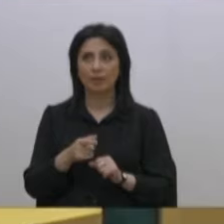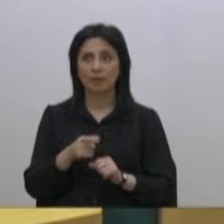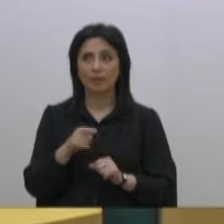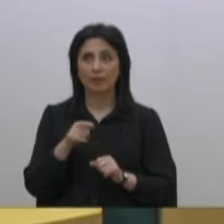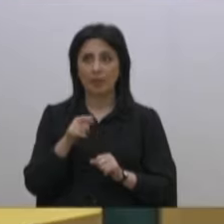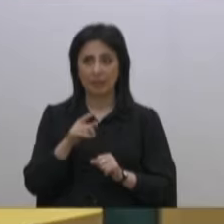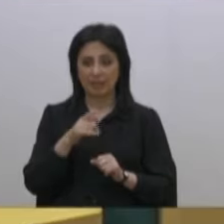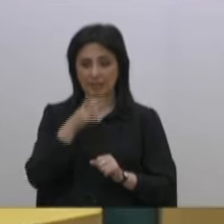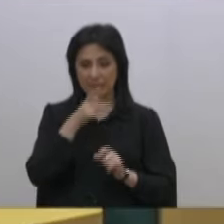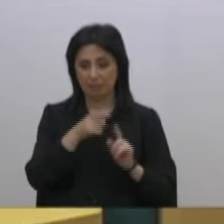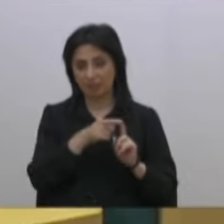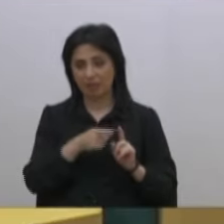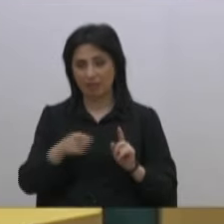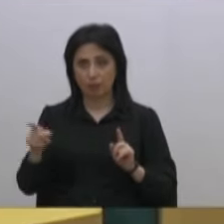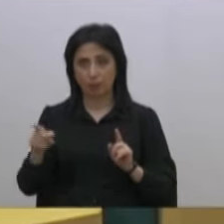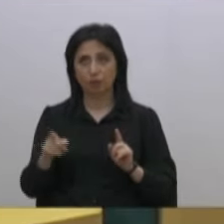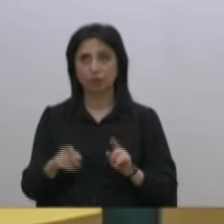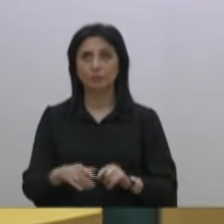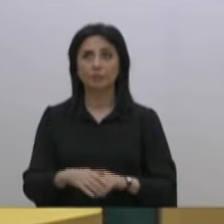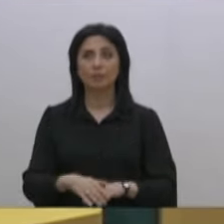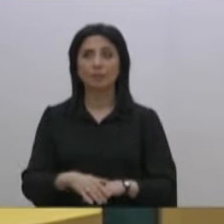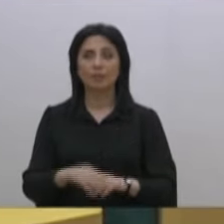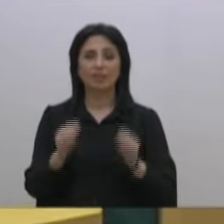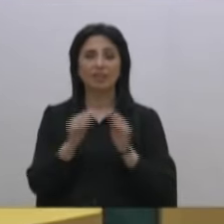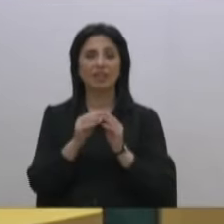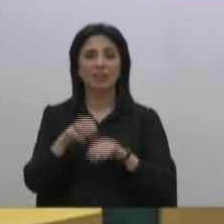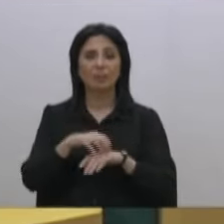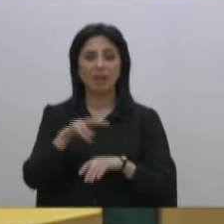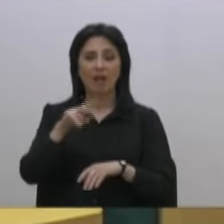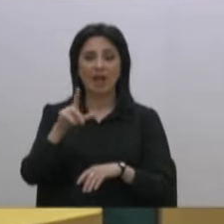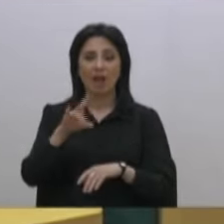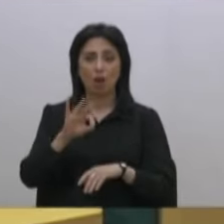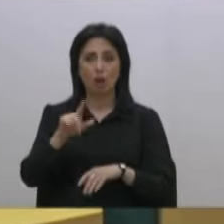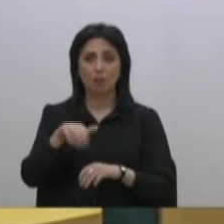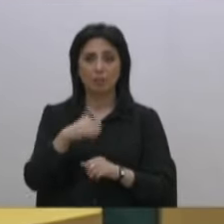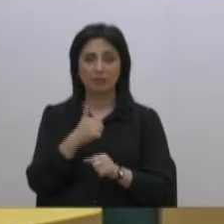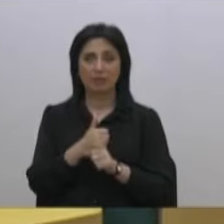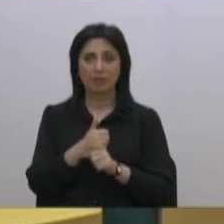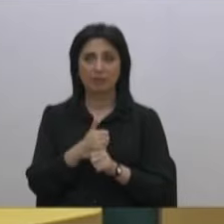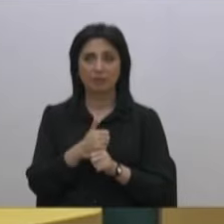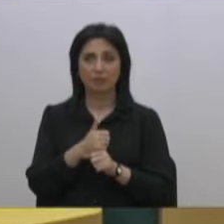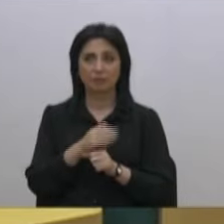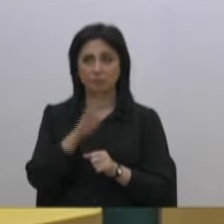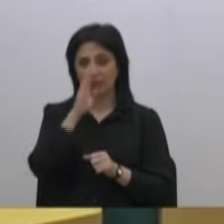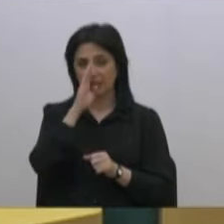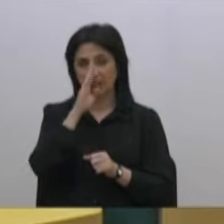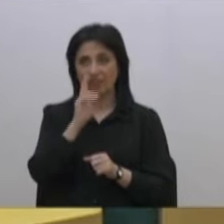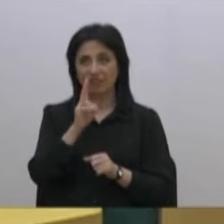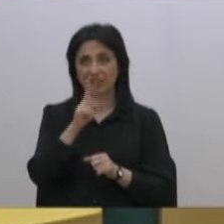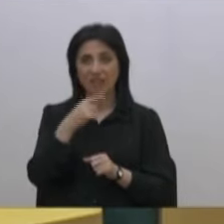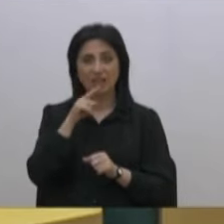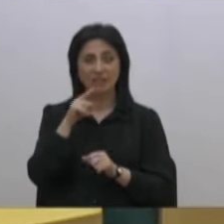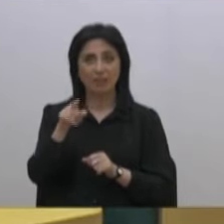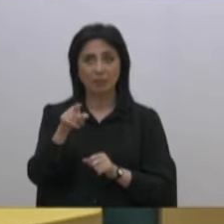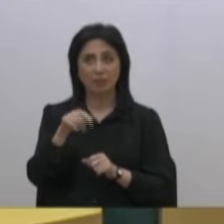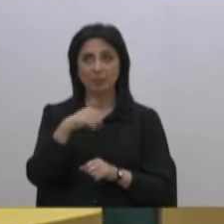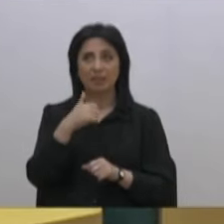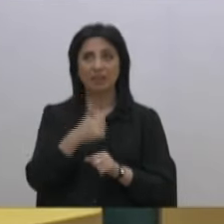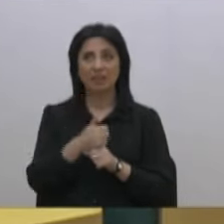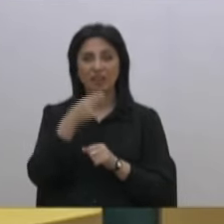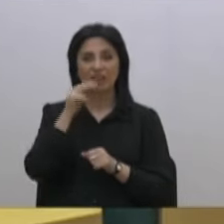ამ წლების განმავლობაში იგივე პარტია ლელოსთვის თავარი ტერი, ვიზესაც აცხადებდნენ,